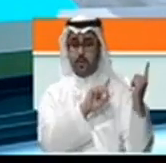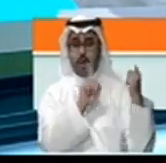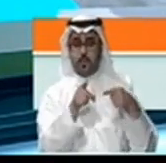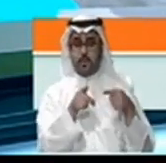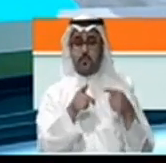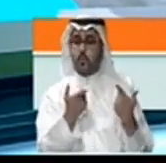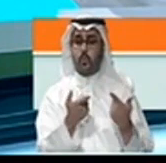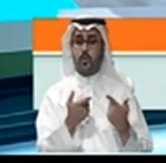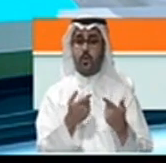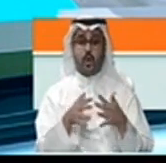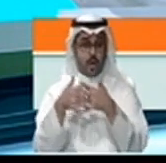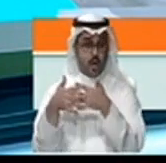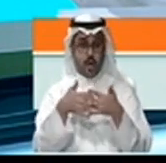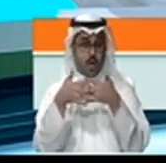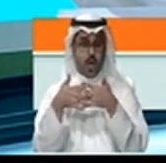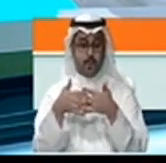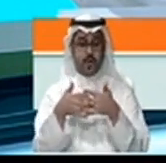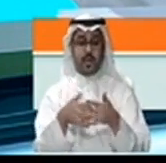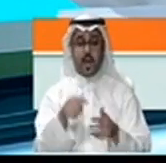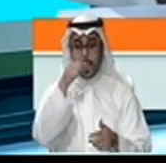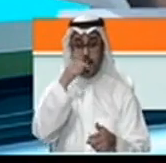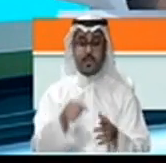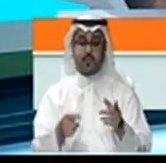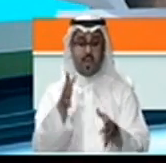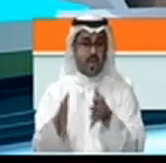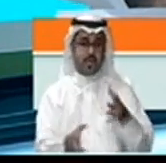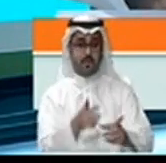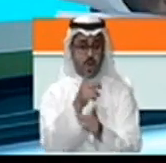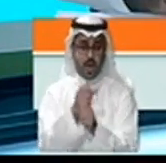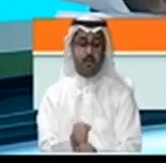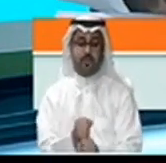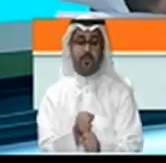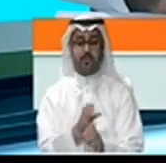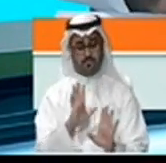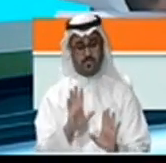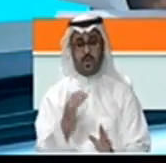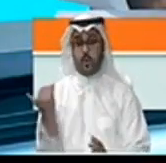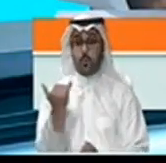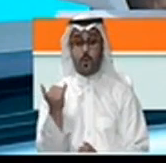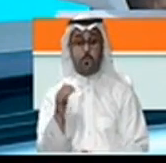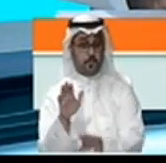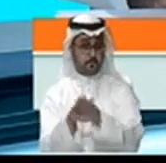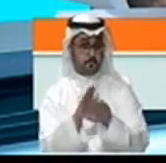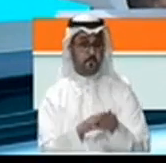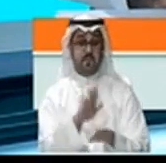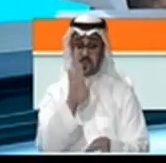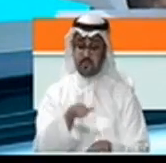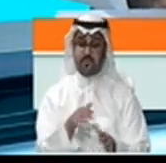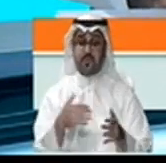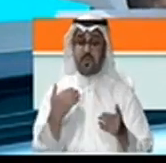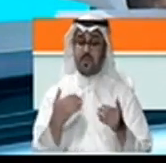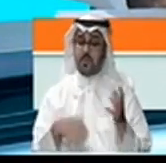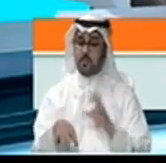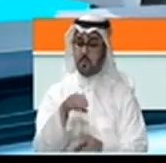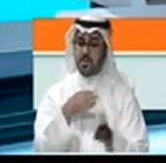تسعى الأمم المتحدة إلى تحقيقها في حماية الأطفال في النزاعات المسلحة، لافتاً الانتباه إلى حالات الإضرار المتعمد